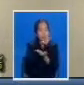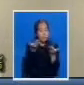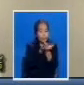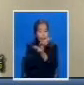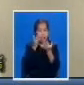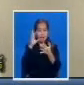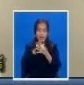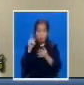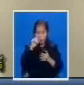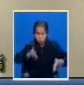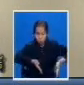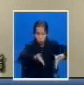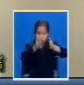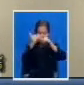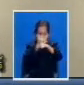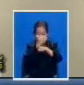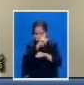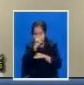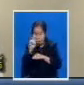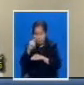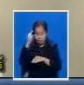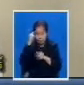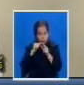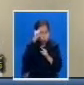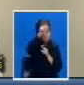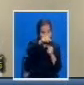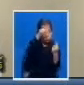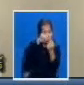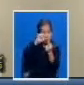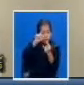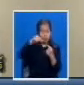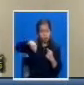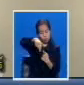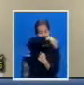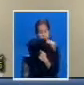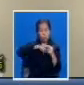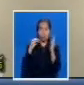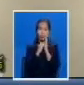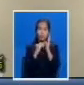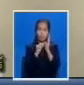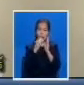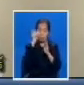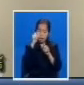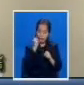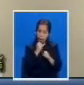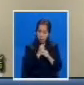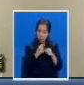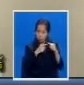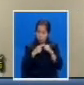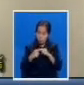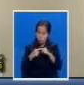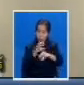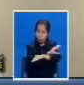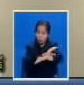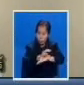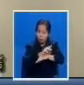เส้นทางบางเส้นทางนะครับในส่วนของบริเวณรอบๆกรุงเทพว่ามีความเหมาะสมที่จะทำเป็นรถไฟความเร็ว